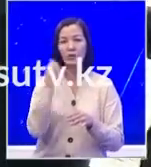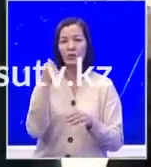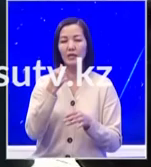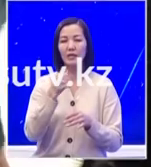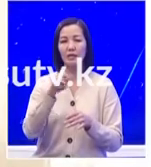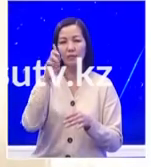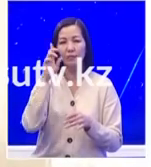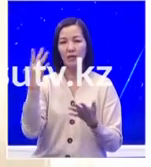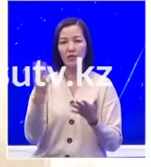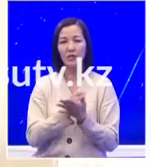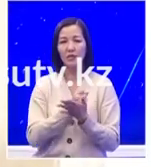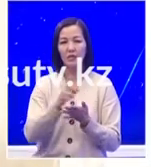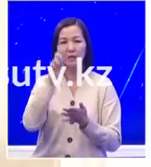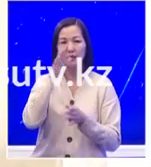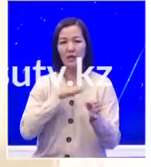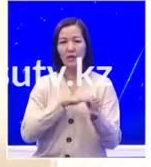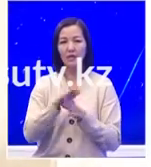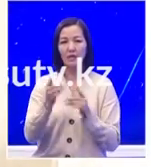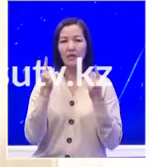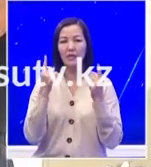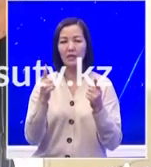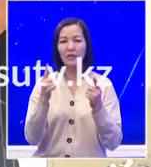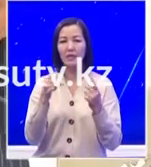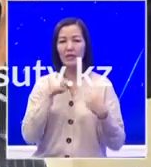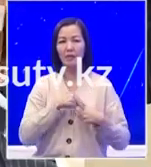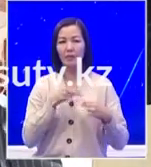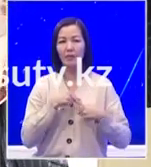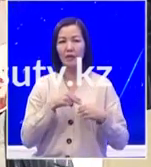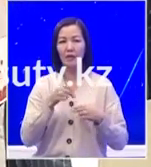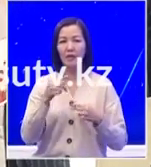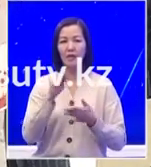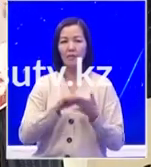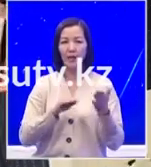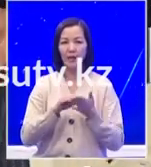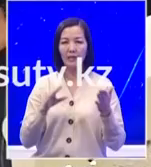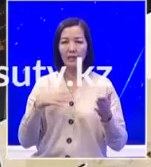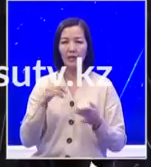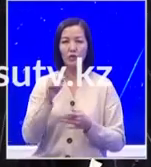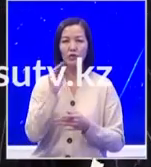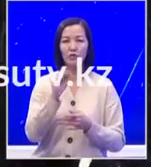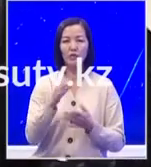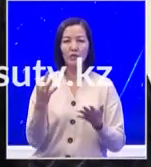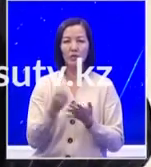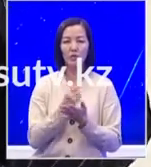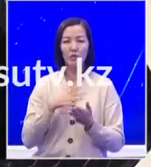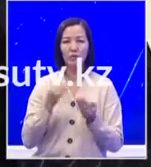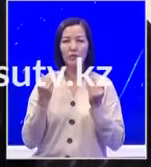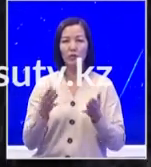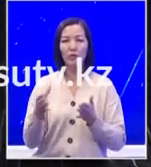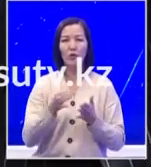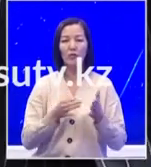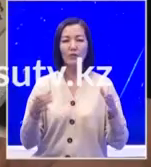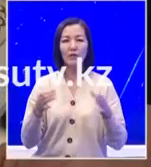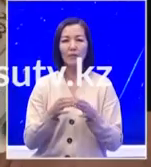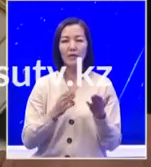мен елбасының мемлекет үшін атқарған ерен еңбегі баяндалған. Нәтижесінде зейнеткер 100 мың теңге ұтып алды. Бүгін облыстық партия